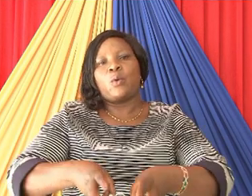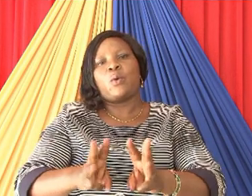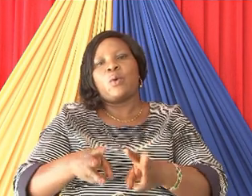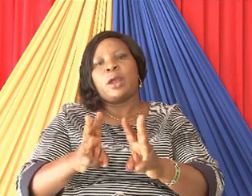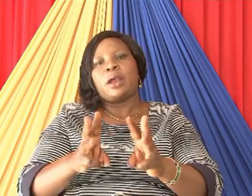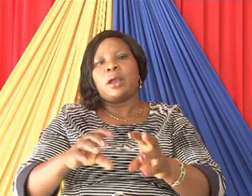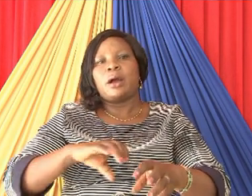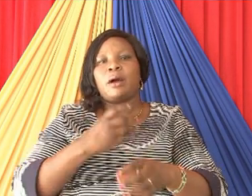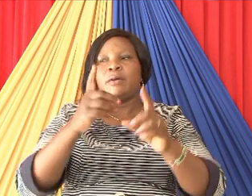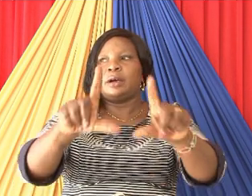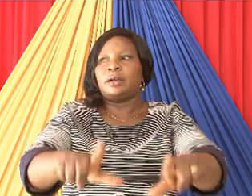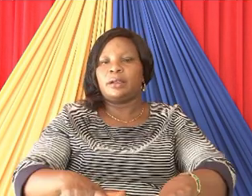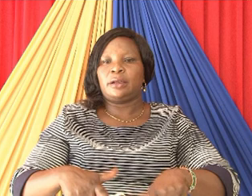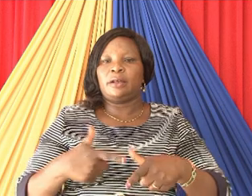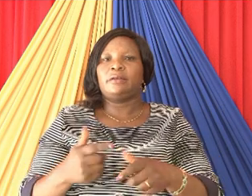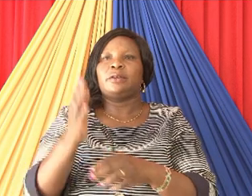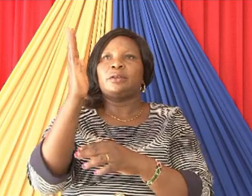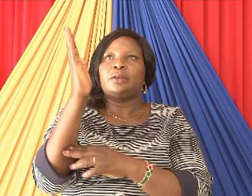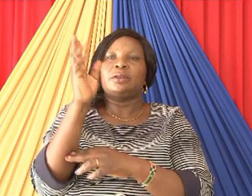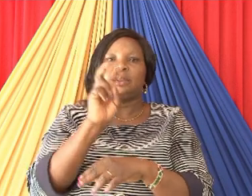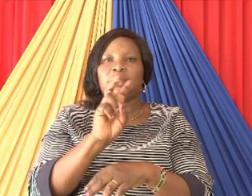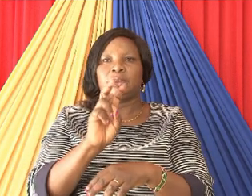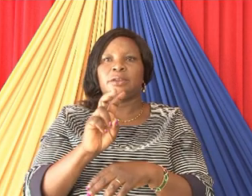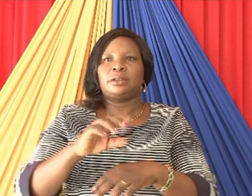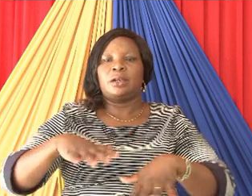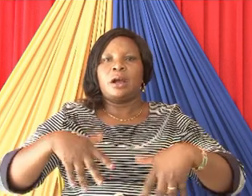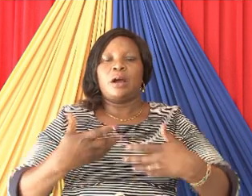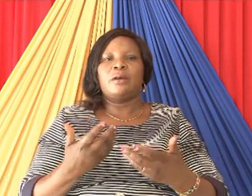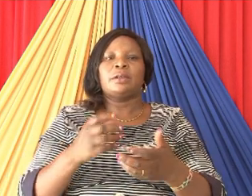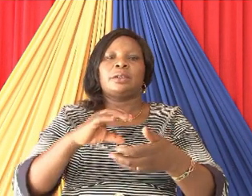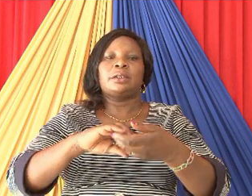Mungu ambaye ametuumba. Shida ilikuwa,